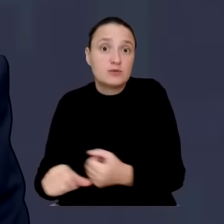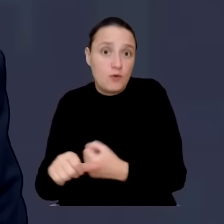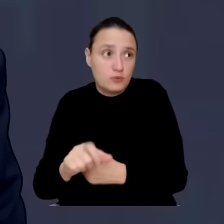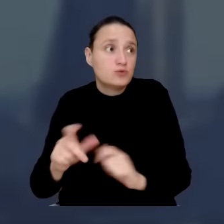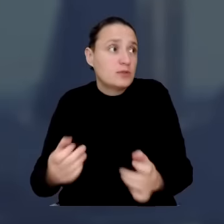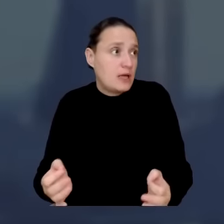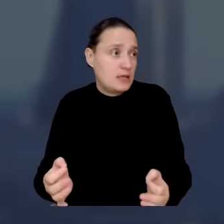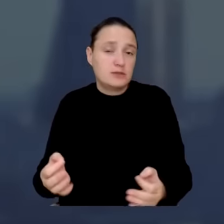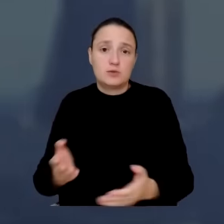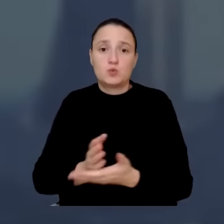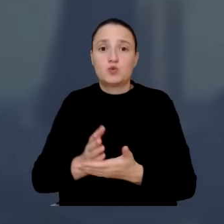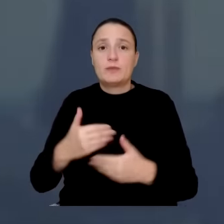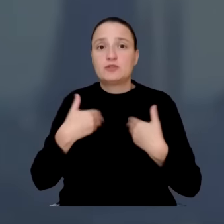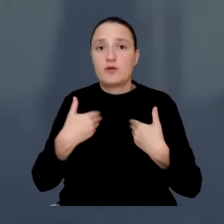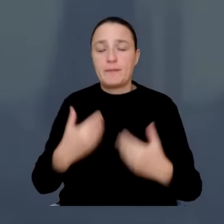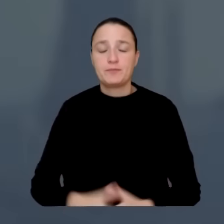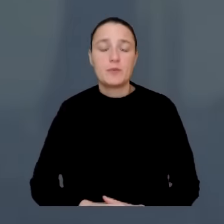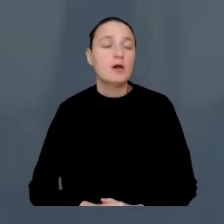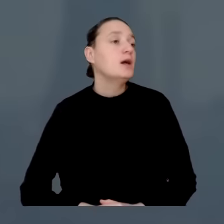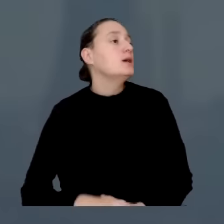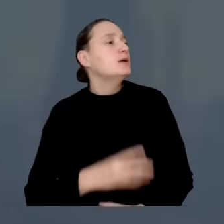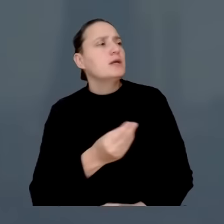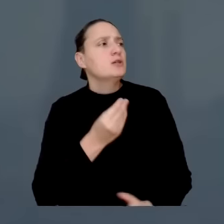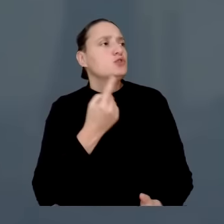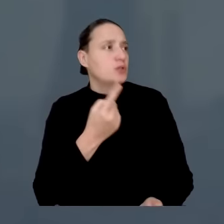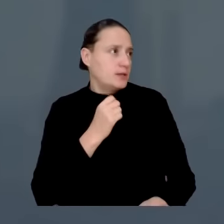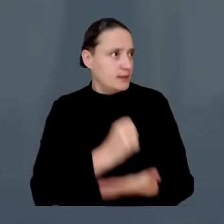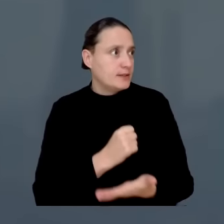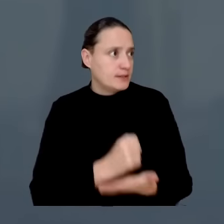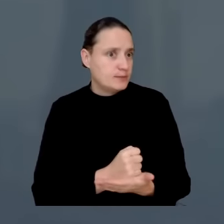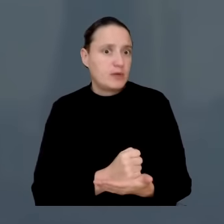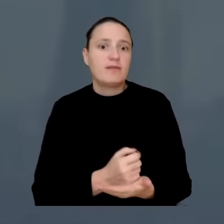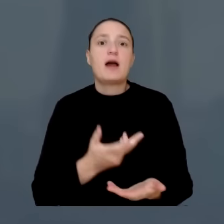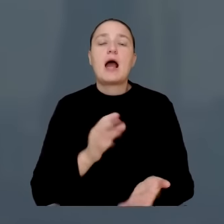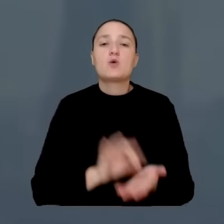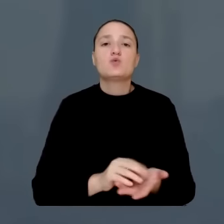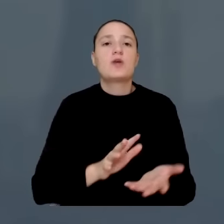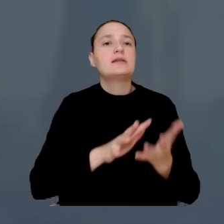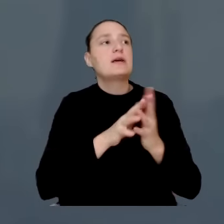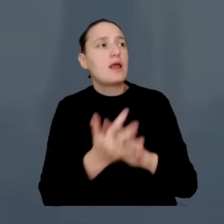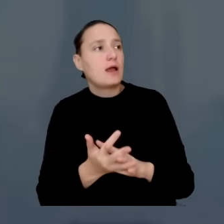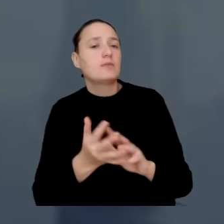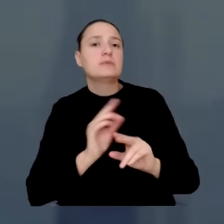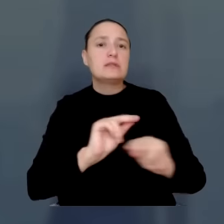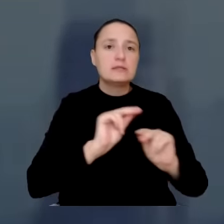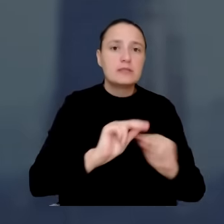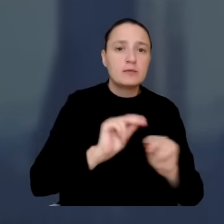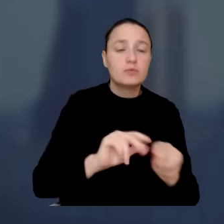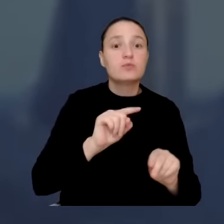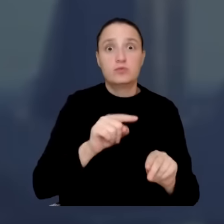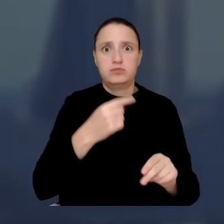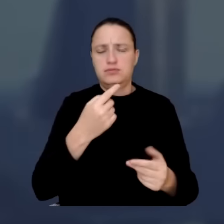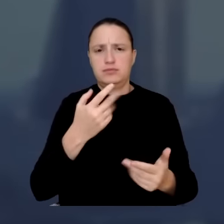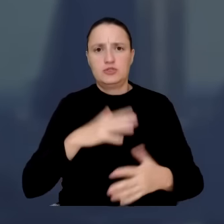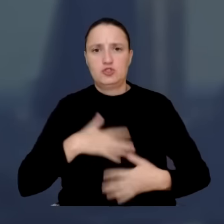wś kwiatek bo fizjoterapeuci są zaskoczeni zmianami które Ministerstwo